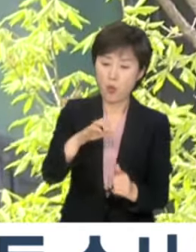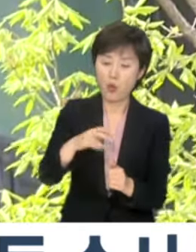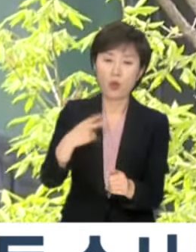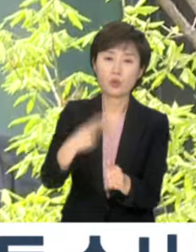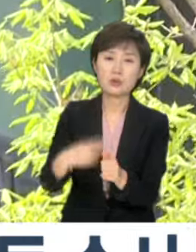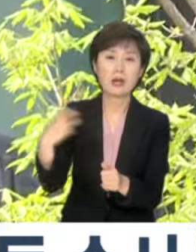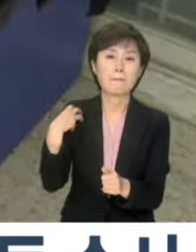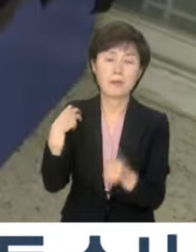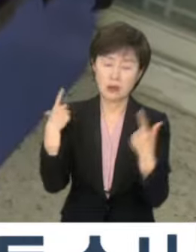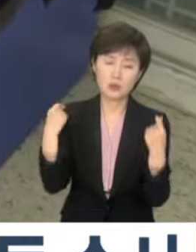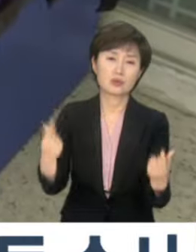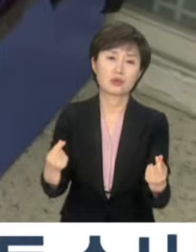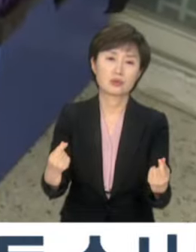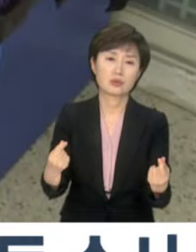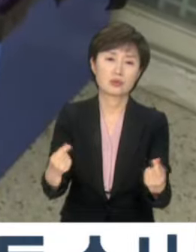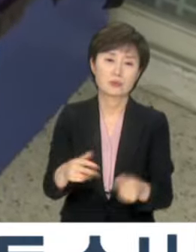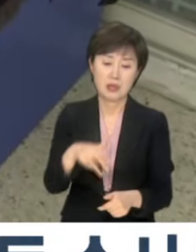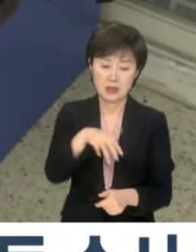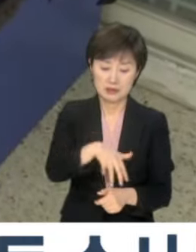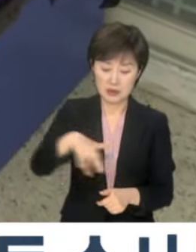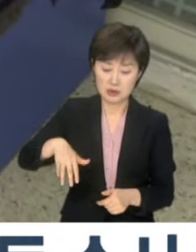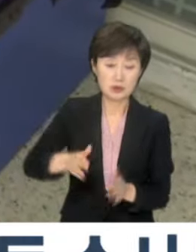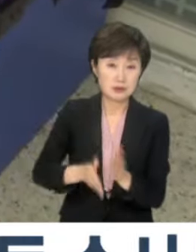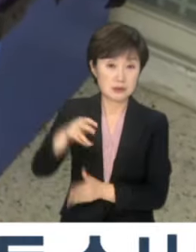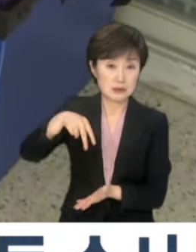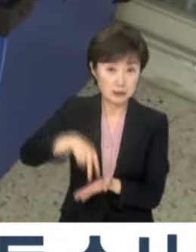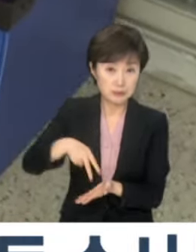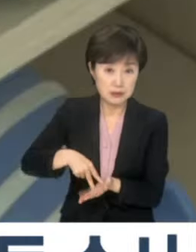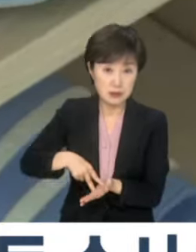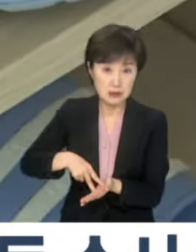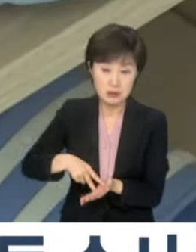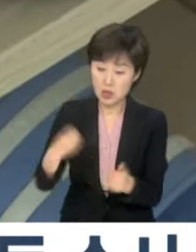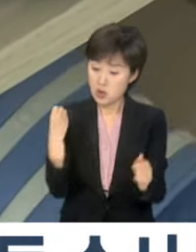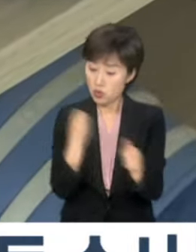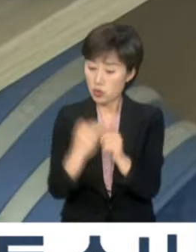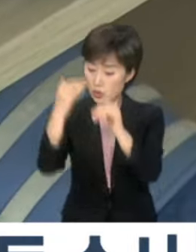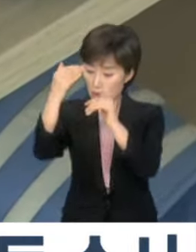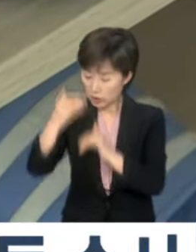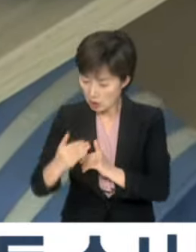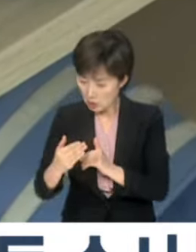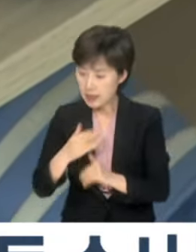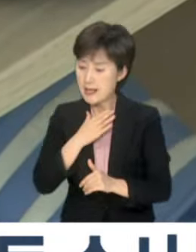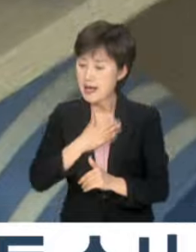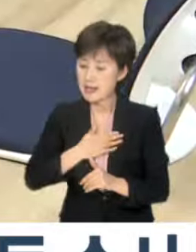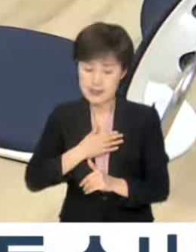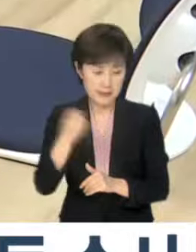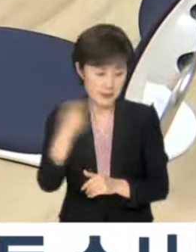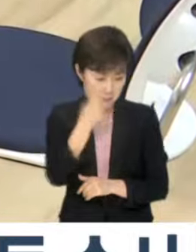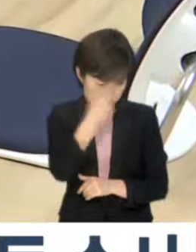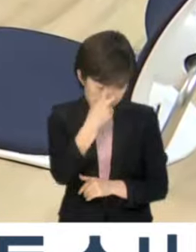직 중입니다 제천시는 해당에 난 대정을 다보고